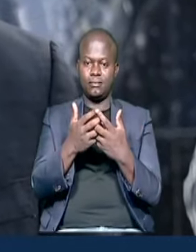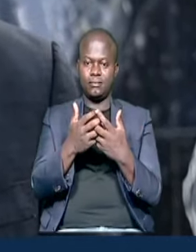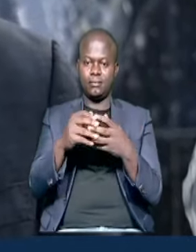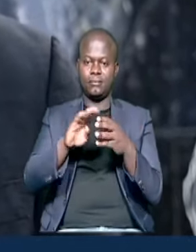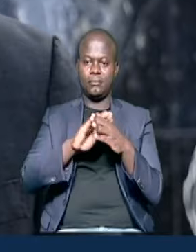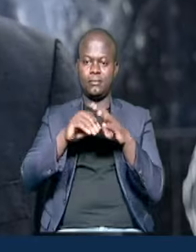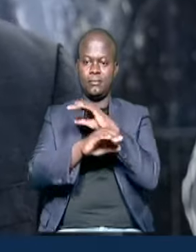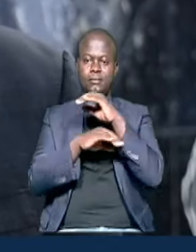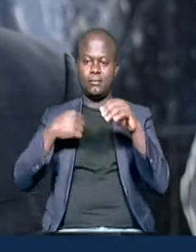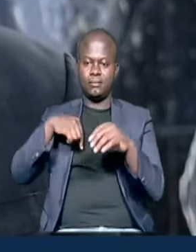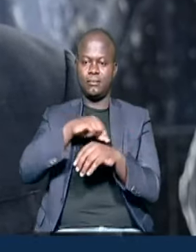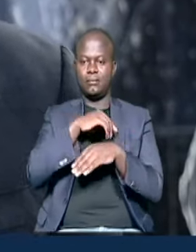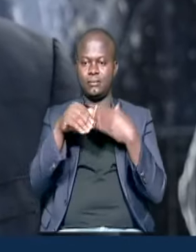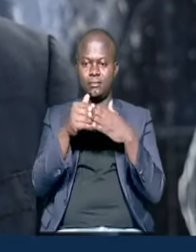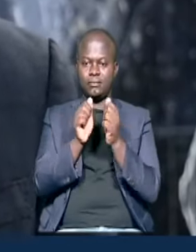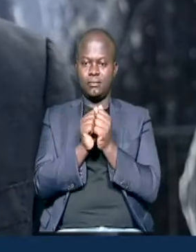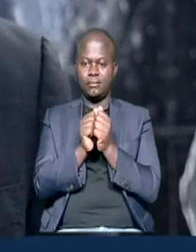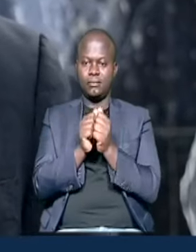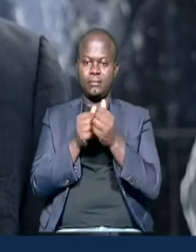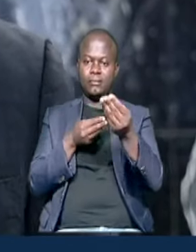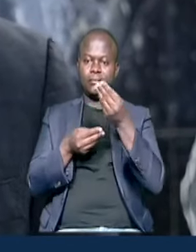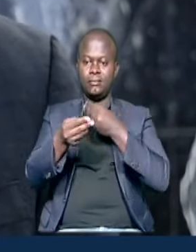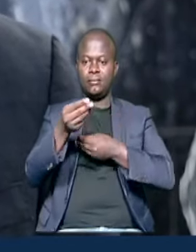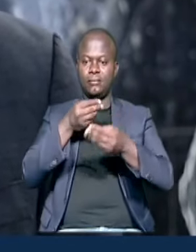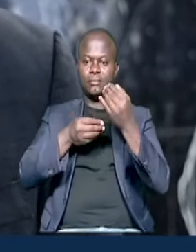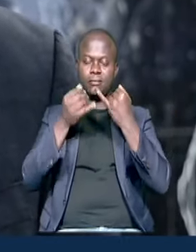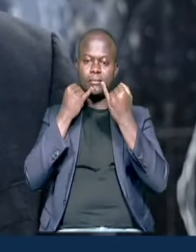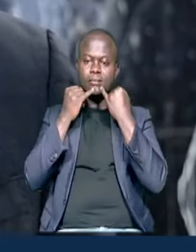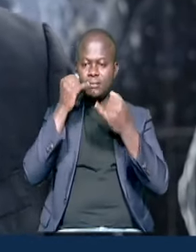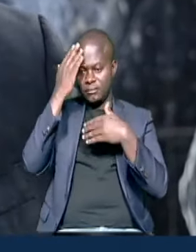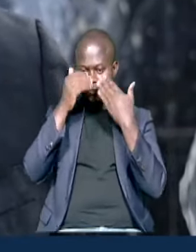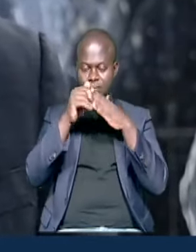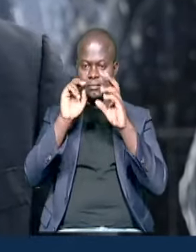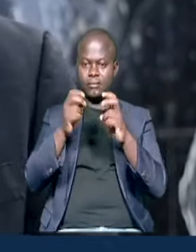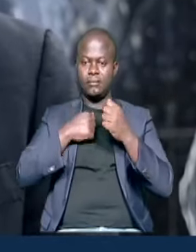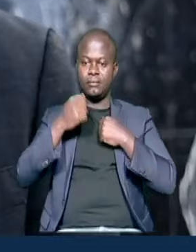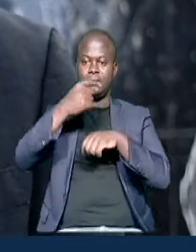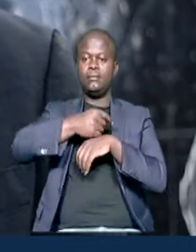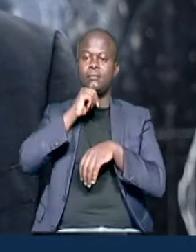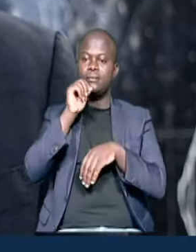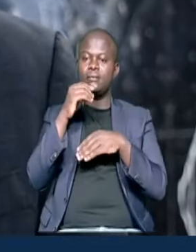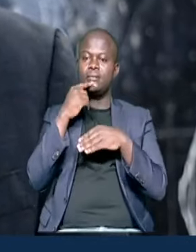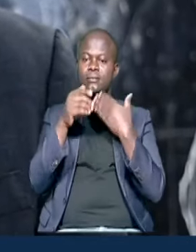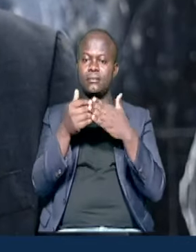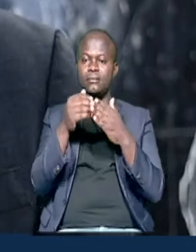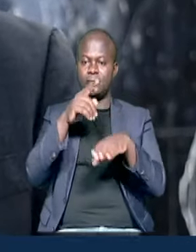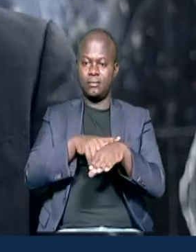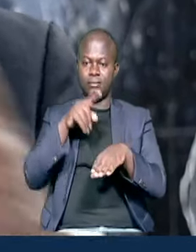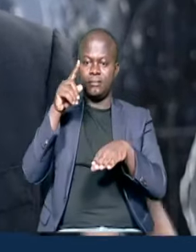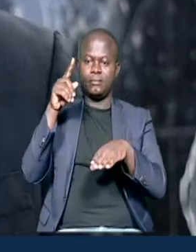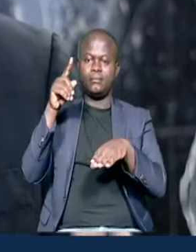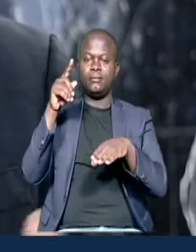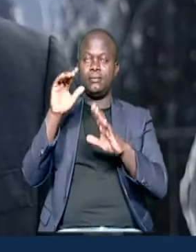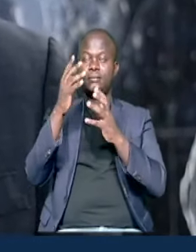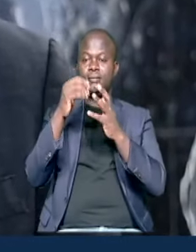n'ubushoramari mu gihugu cyacu ariko no guhanahana amakuru kugira ngo Rwanda nagari umwanya w'ibirori